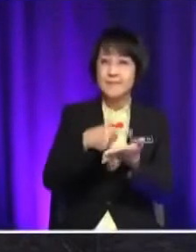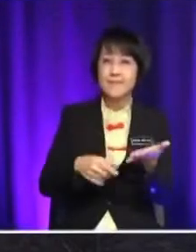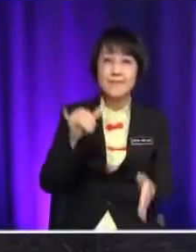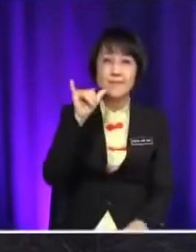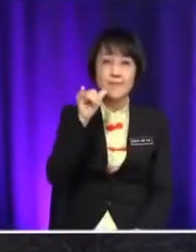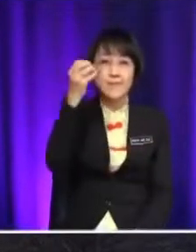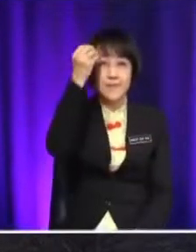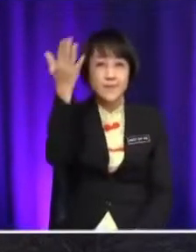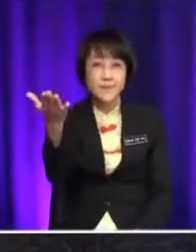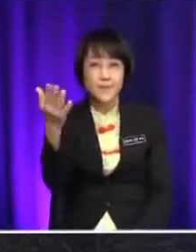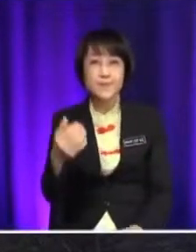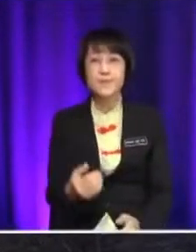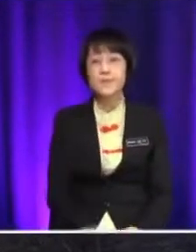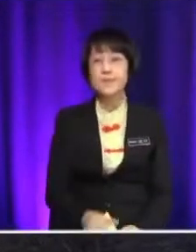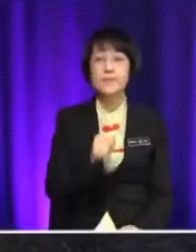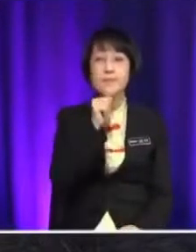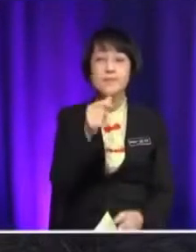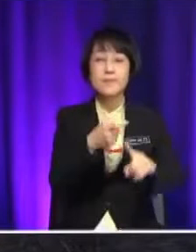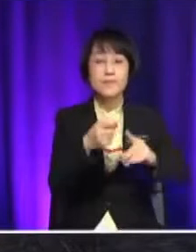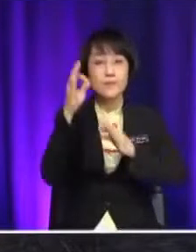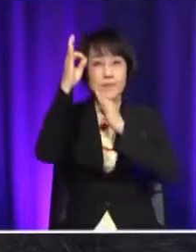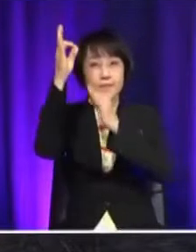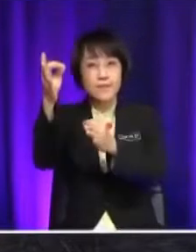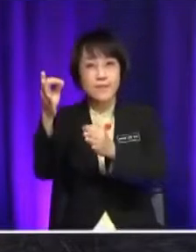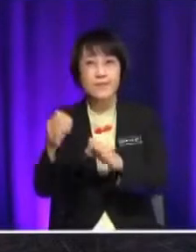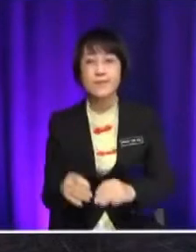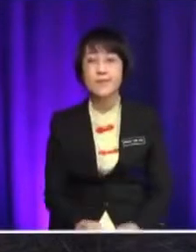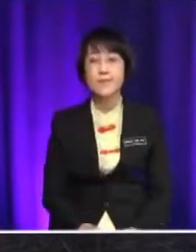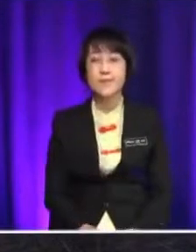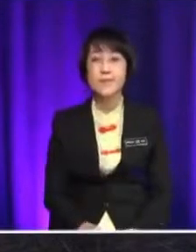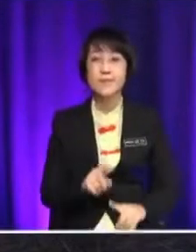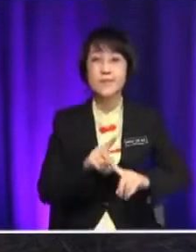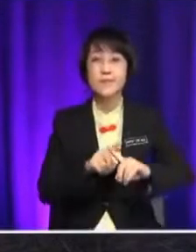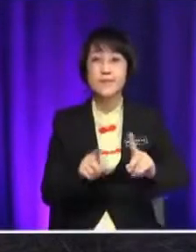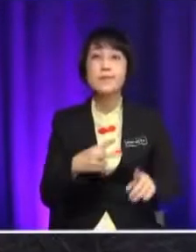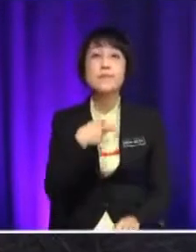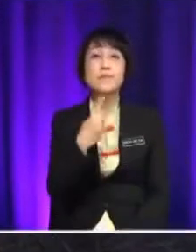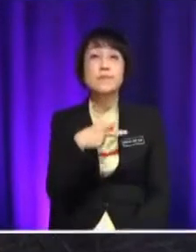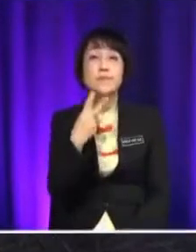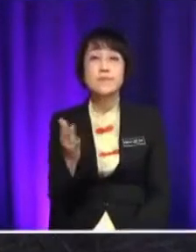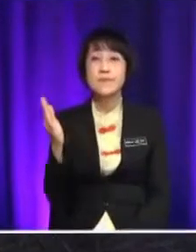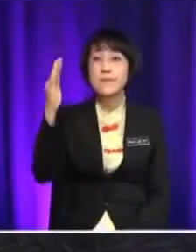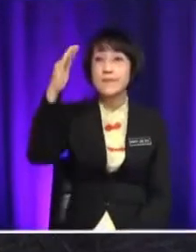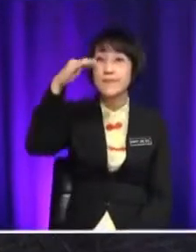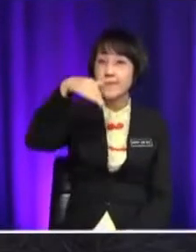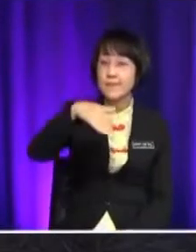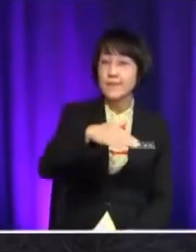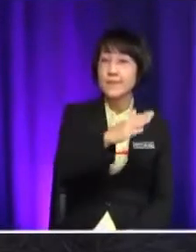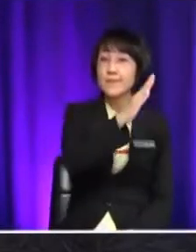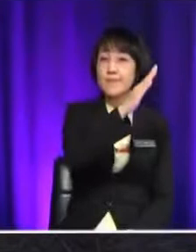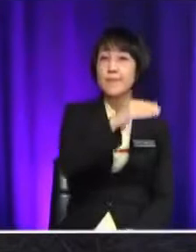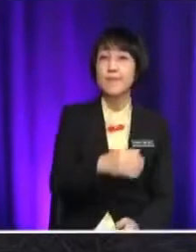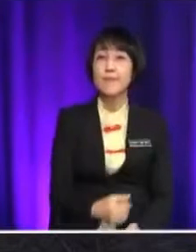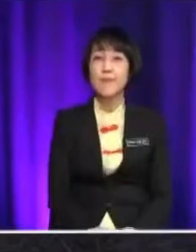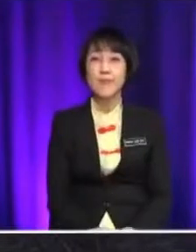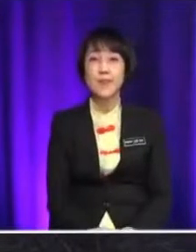bukan dari segi fakta tapi dari segi intonasi penyampaian, intonasi dan juga persembahan. Jadi Mira, bolehlah letak